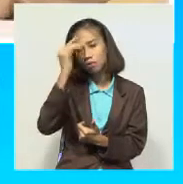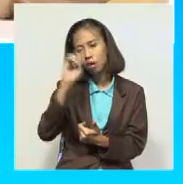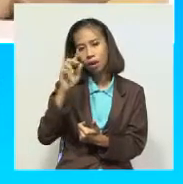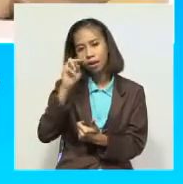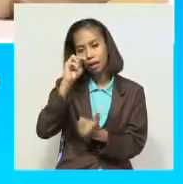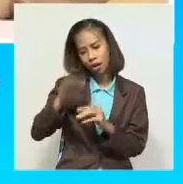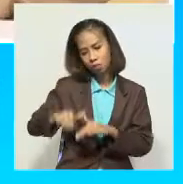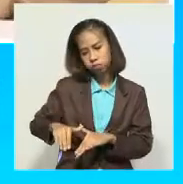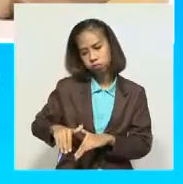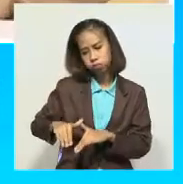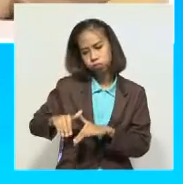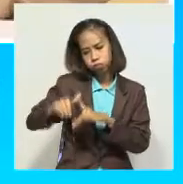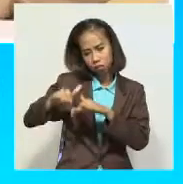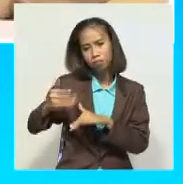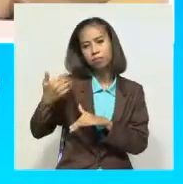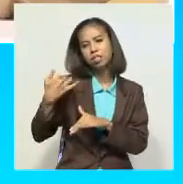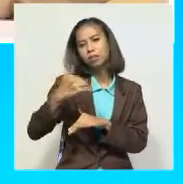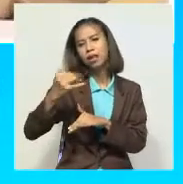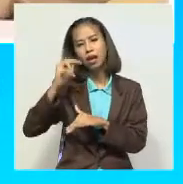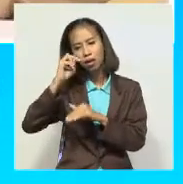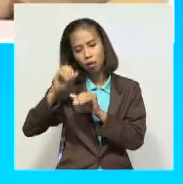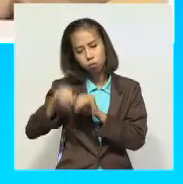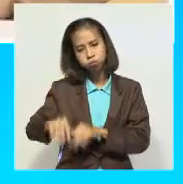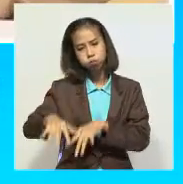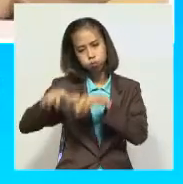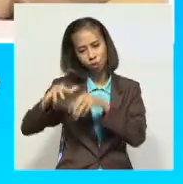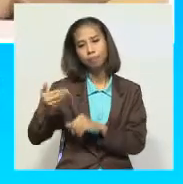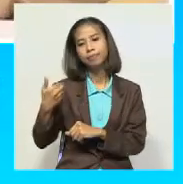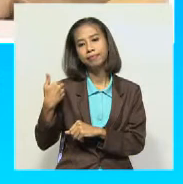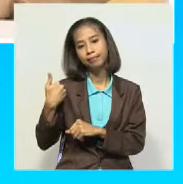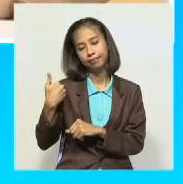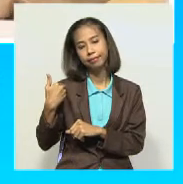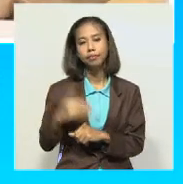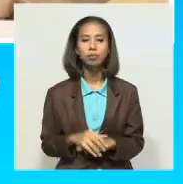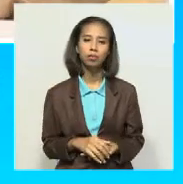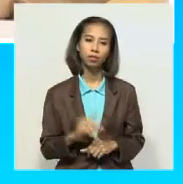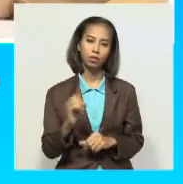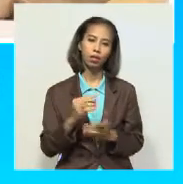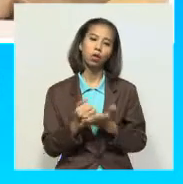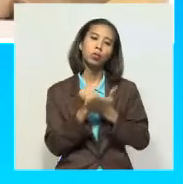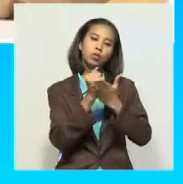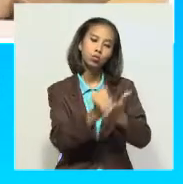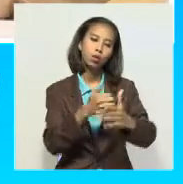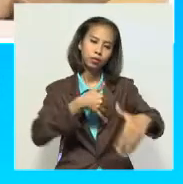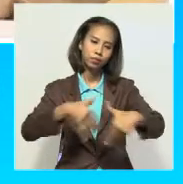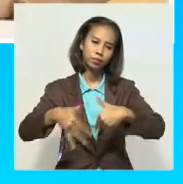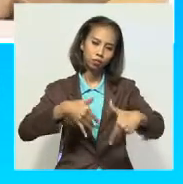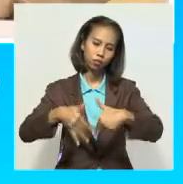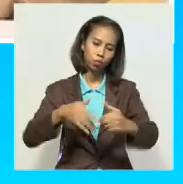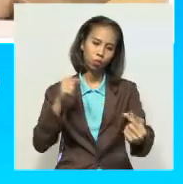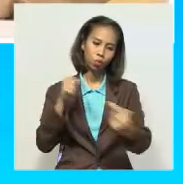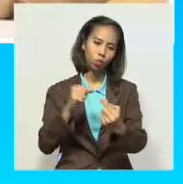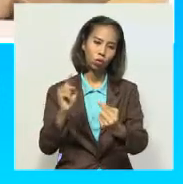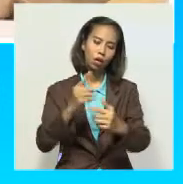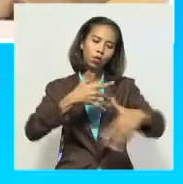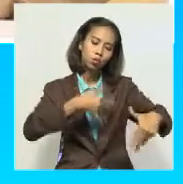ขึ้นบางที่ก็ล้นตลิ่งในเขตพื้นที่บางพื้นที่นะคะลักษณะก็จะเป็นการเข้าไปช่วยเหลือพี่น้องประชาชนในกรณีทั้